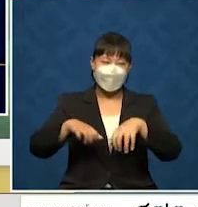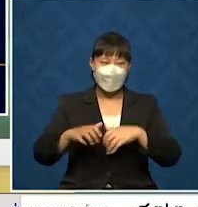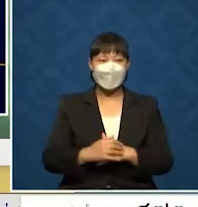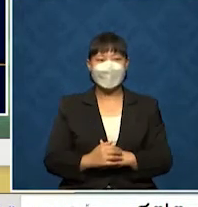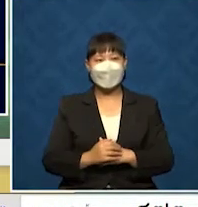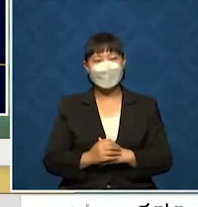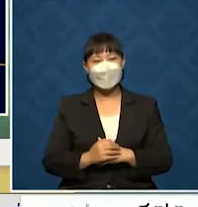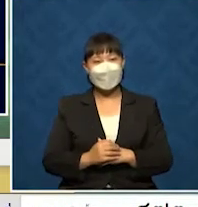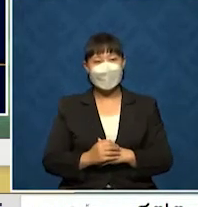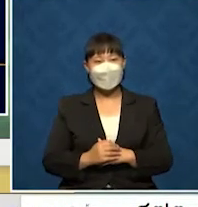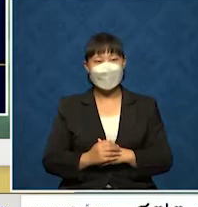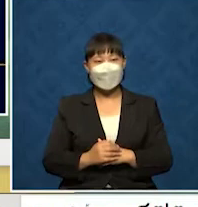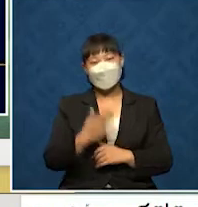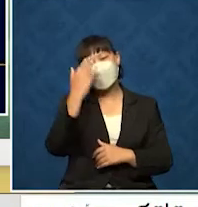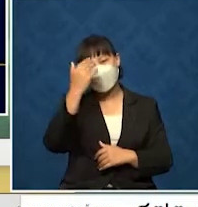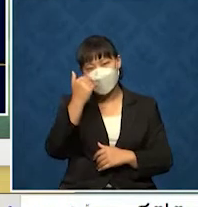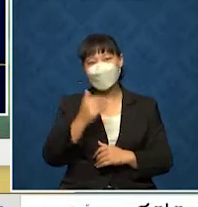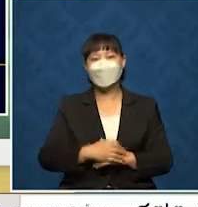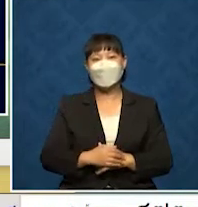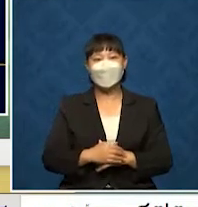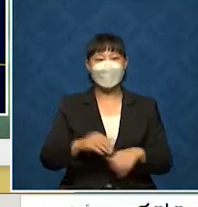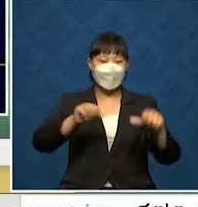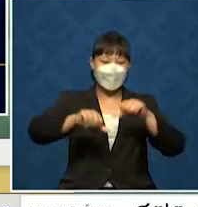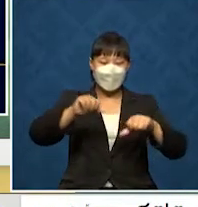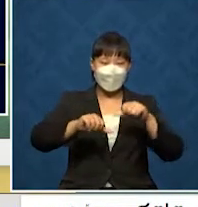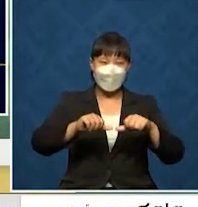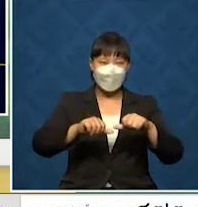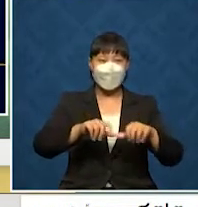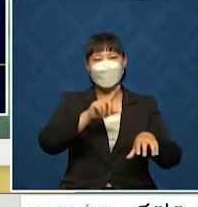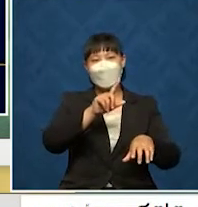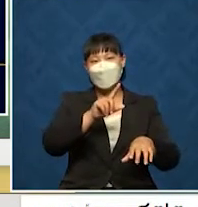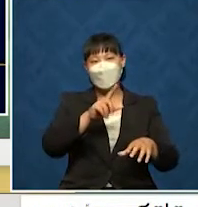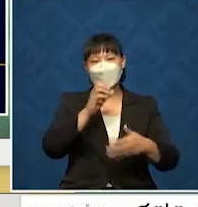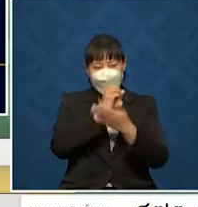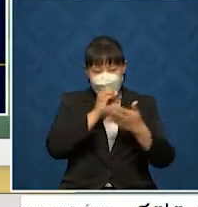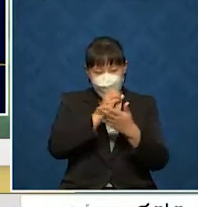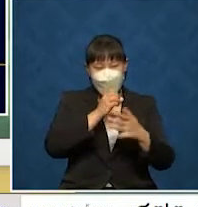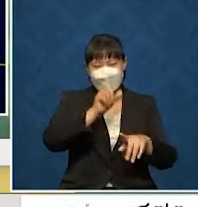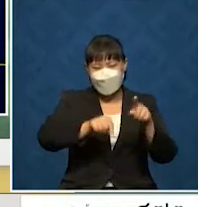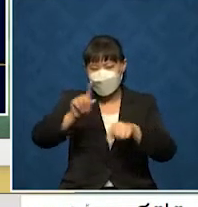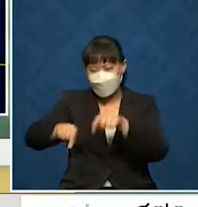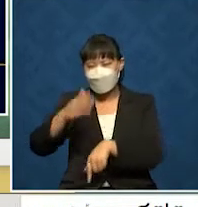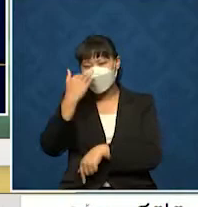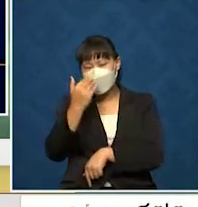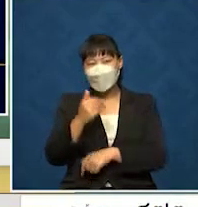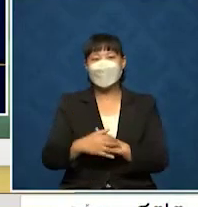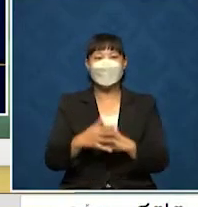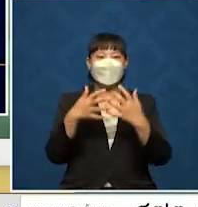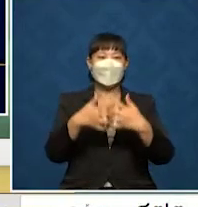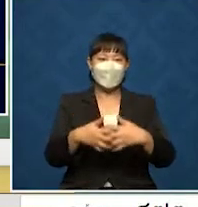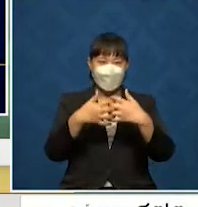ไมสิ่งเสพติดเหล่านี้มีราคาถูกก็เพราะว่ามีโรงงานที่